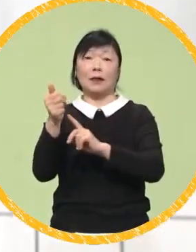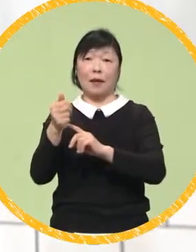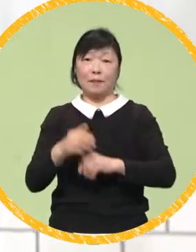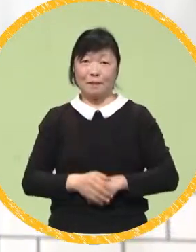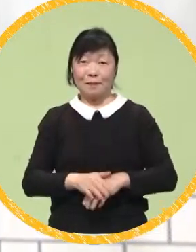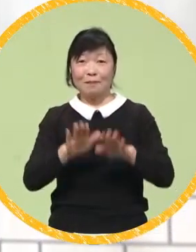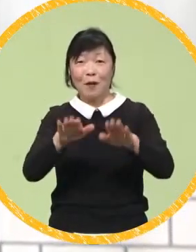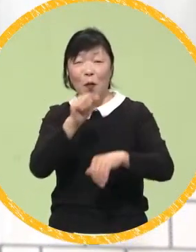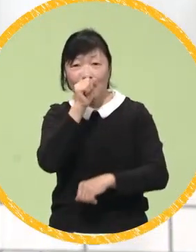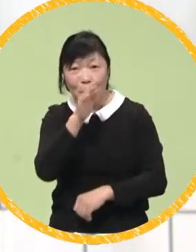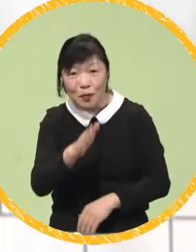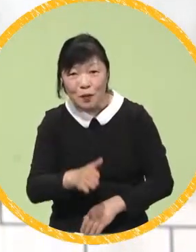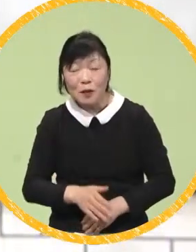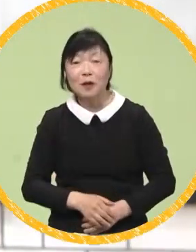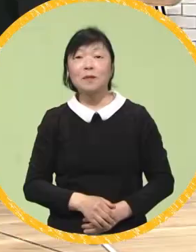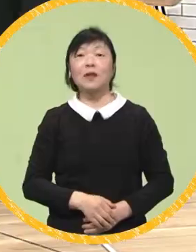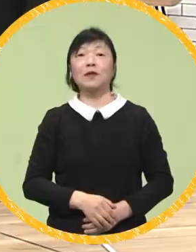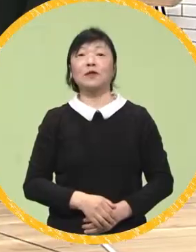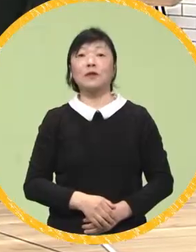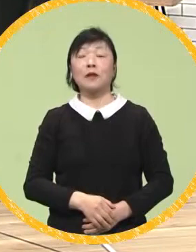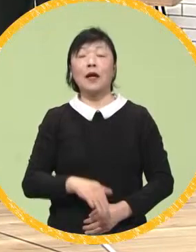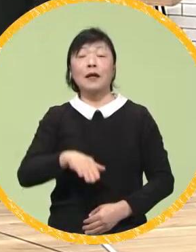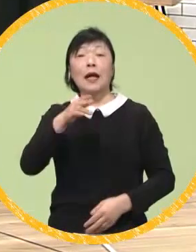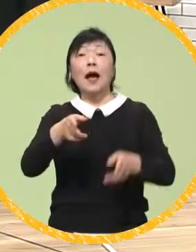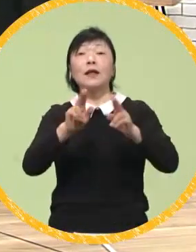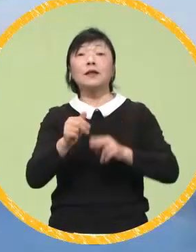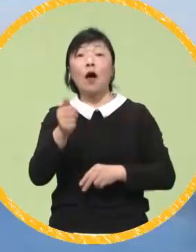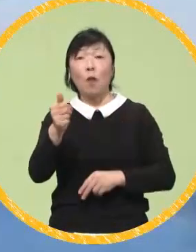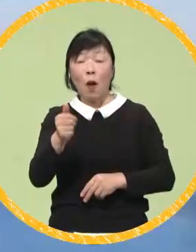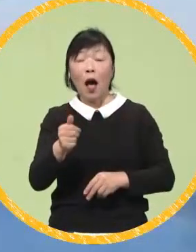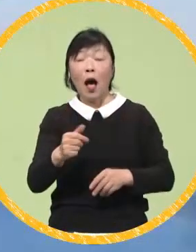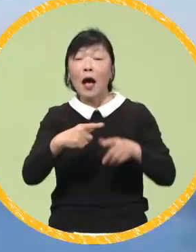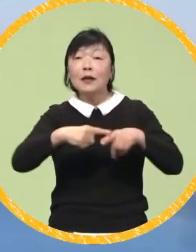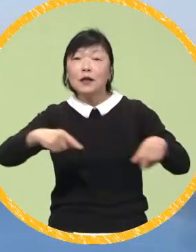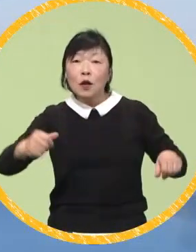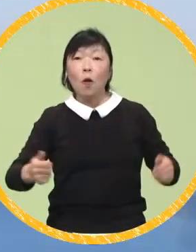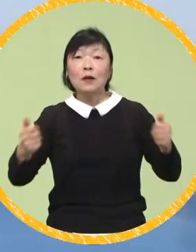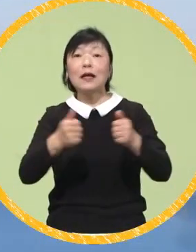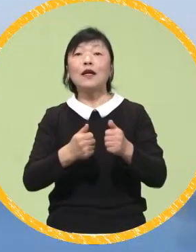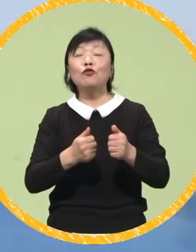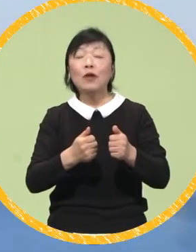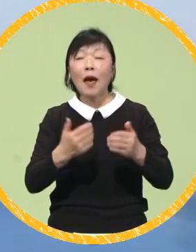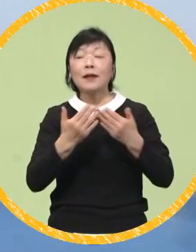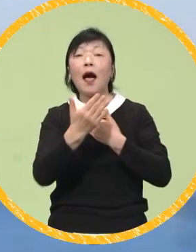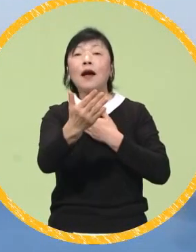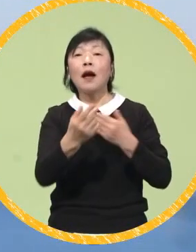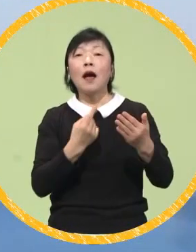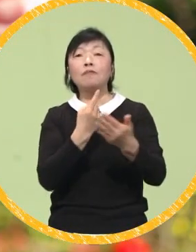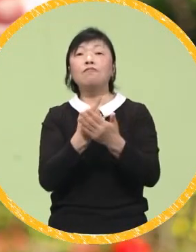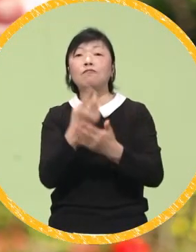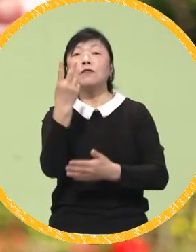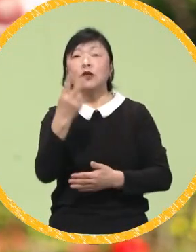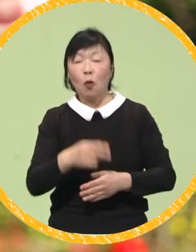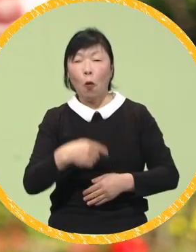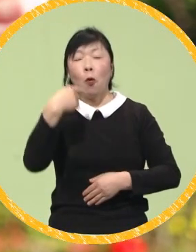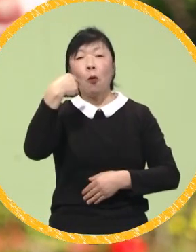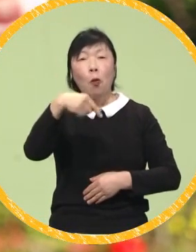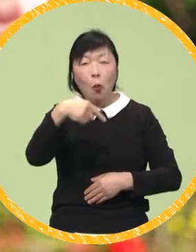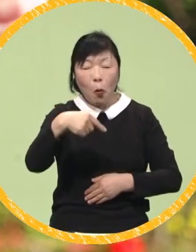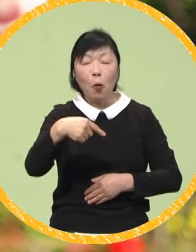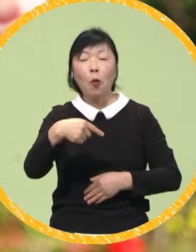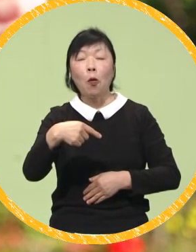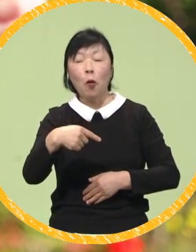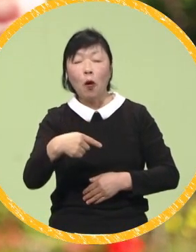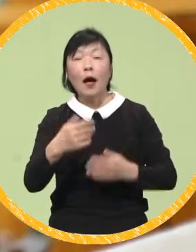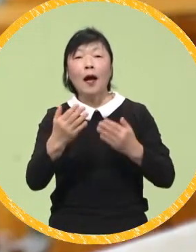宜しくお願いしますはい高橋さんはですね全日本選手権大会2度の出場をはじめ競技の傍ら始動から大会運営